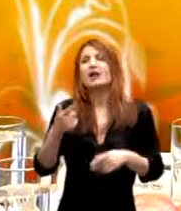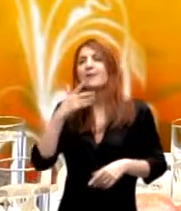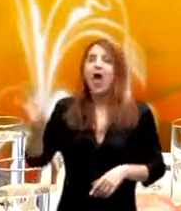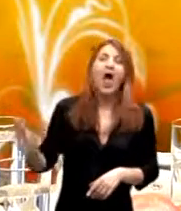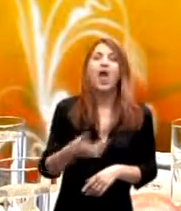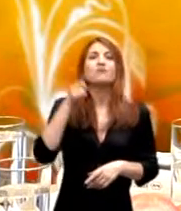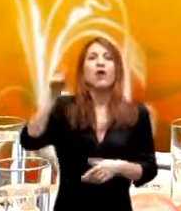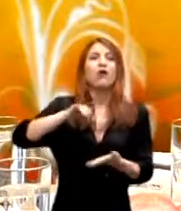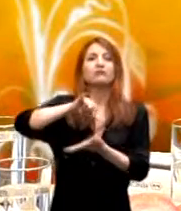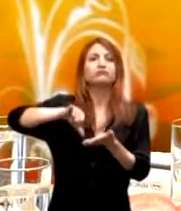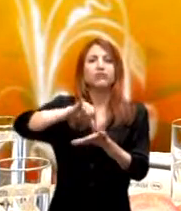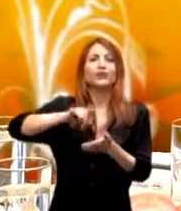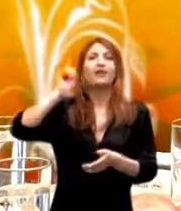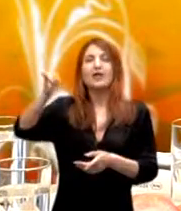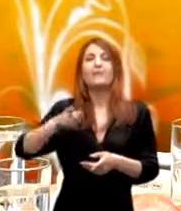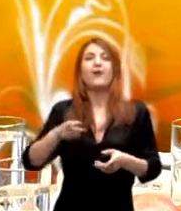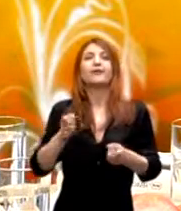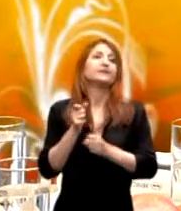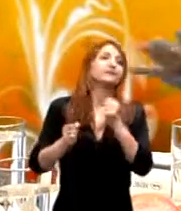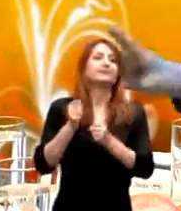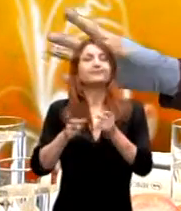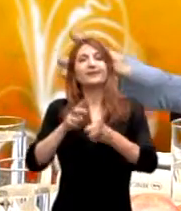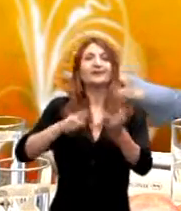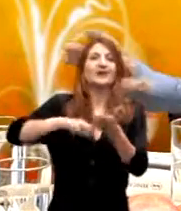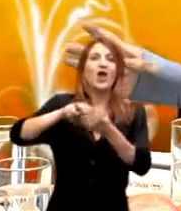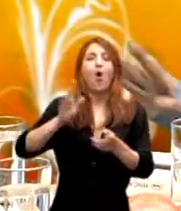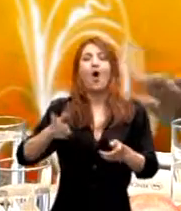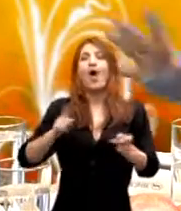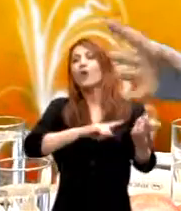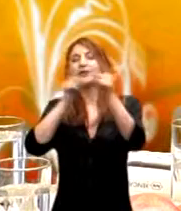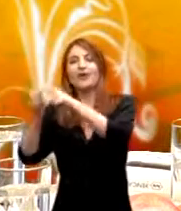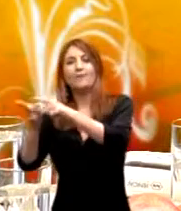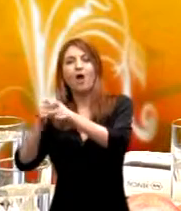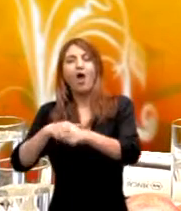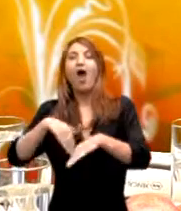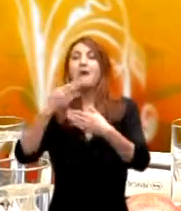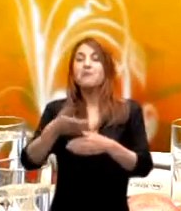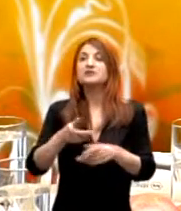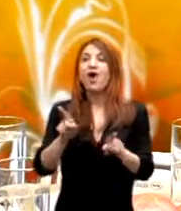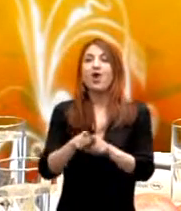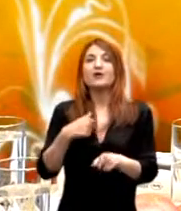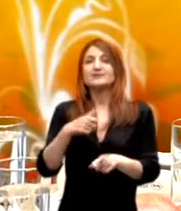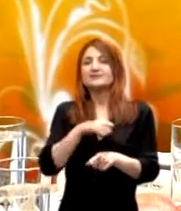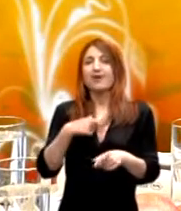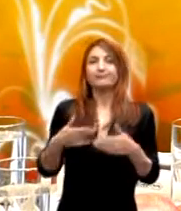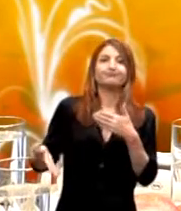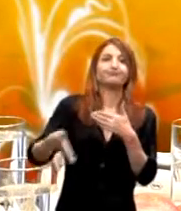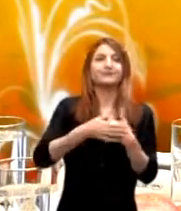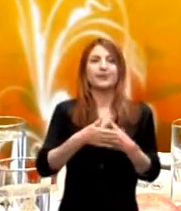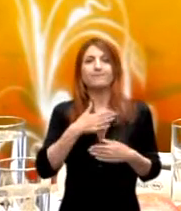na bundek, tra-la-la-la-la-la, ajmo svi ovdje. I onda opet svi se zatvore u svoje kuće. Je li vi imate